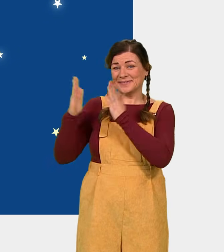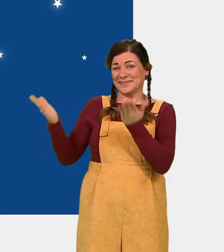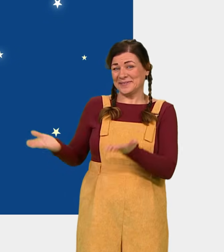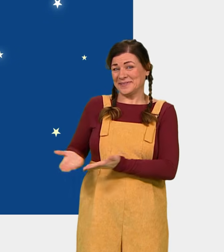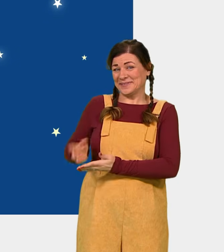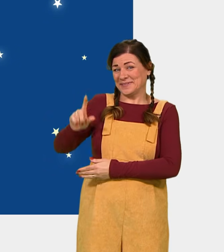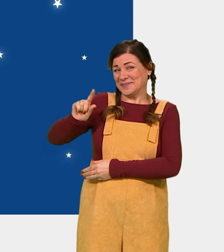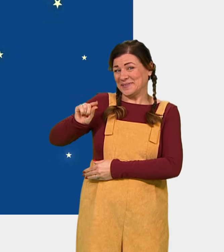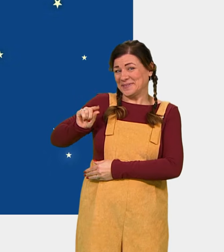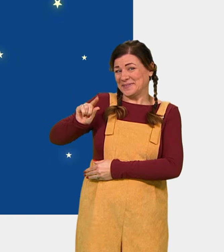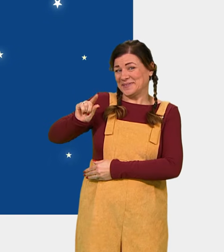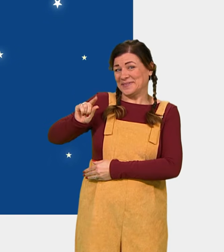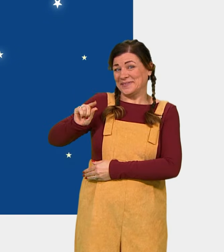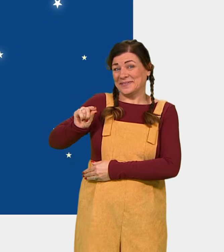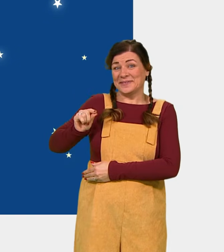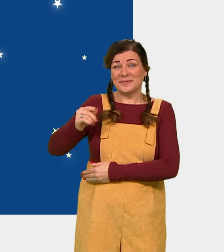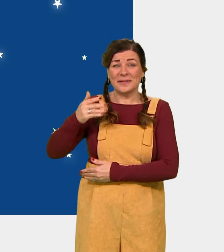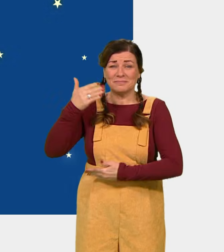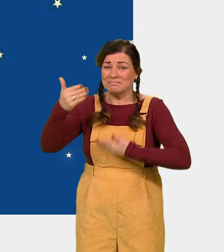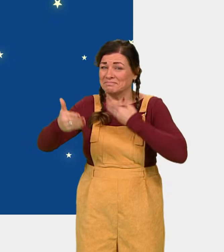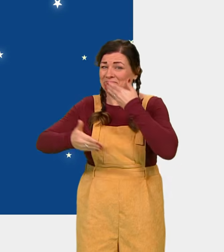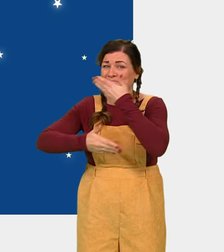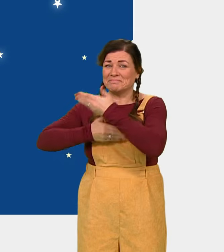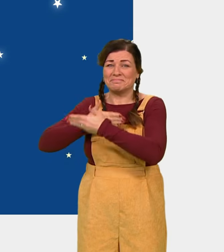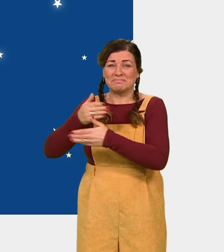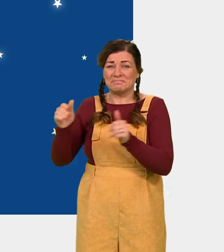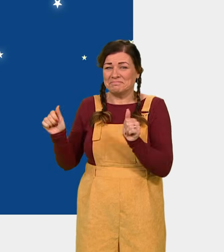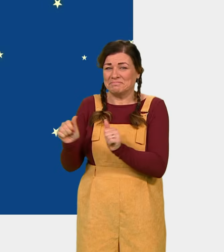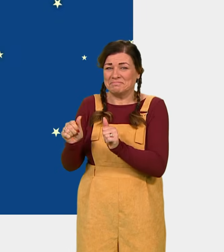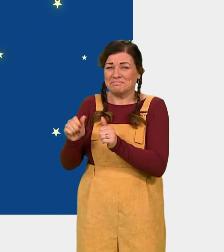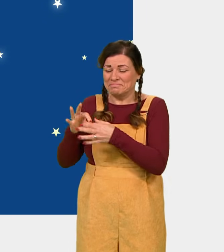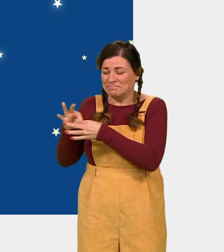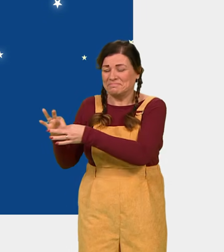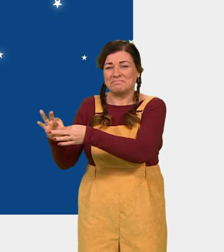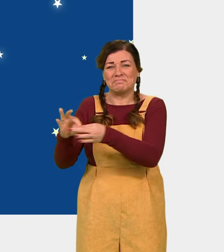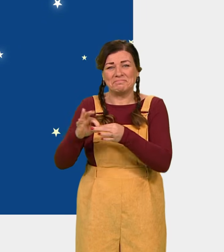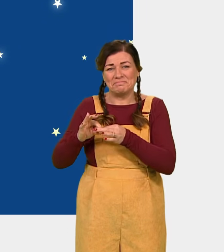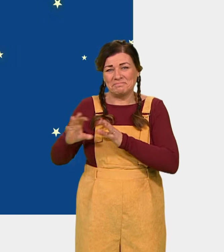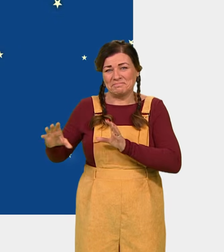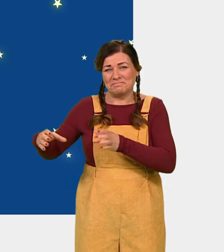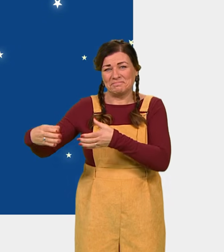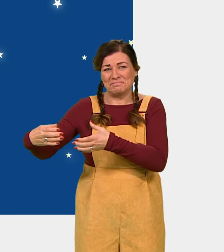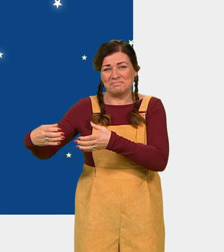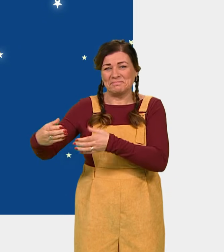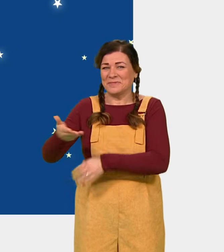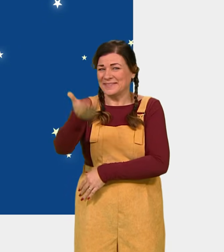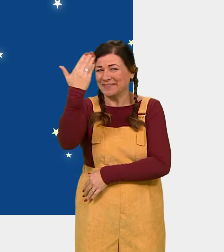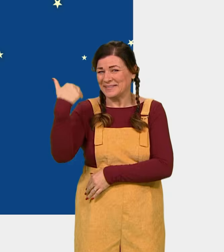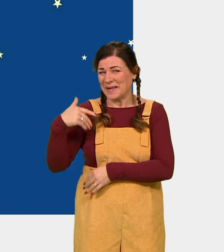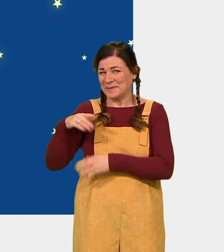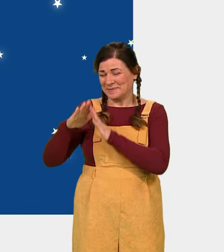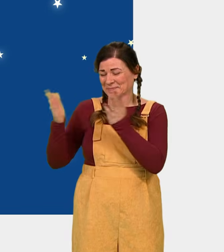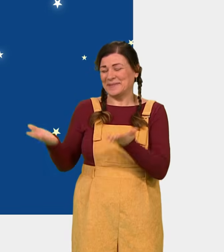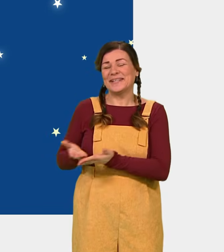Dewch nawr i di cyw i glywed stori fach am un o'r criw. Ie, dewch